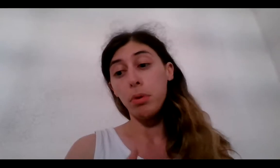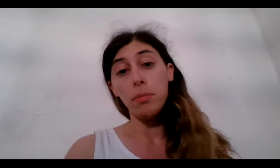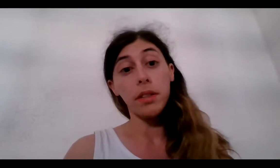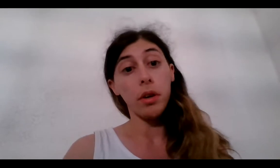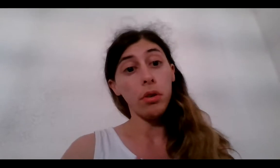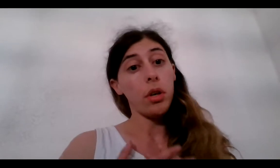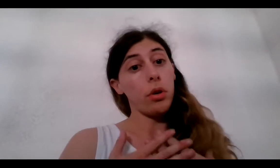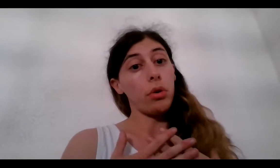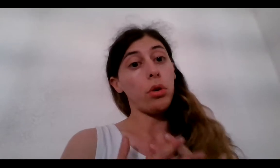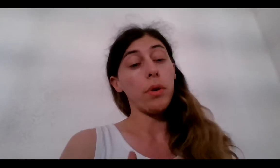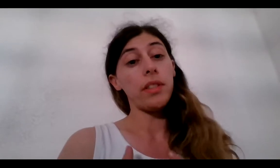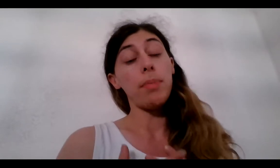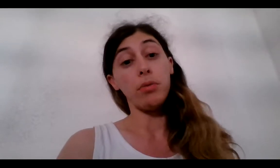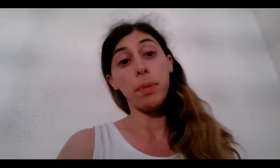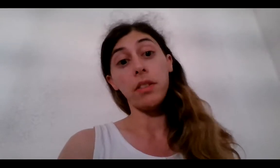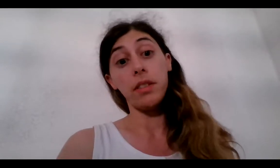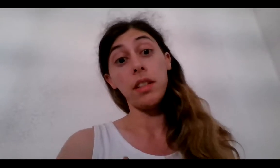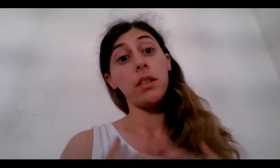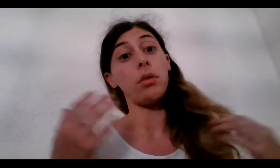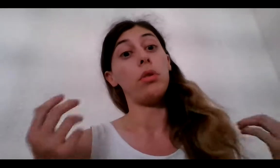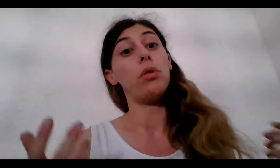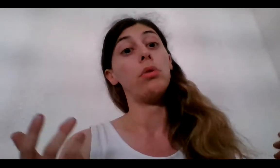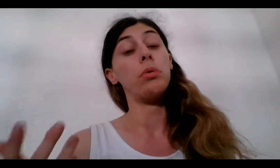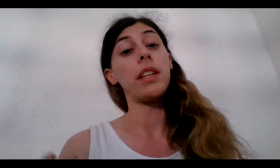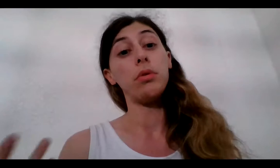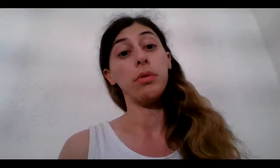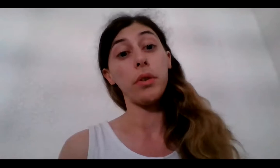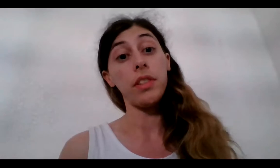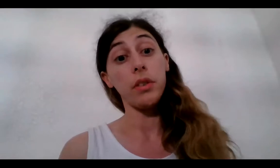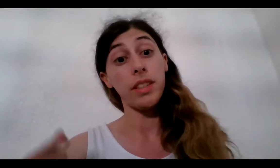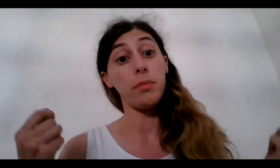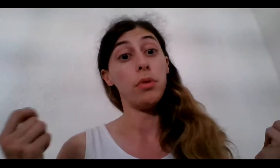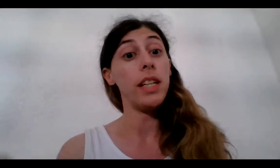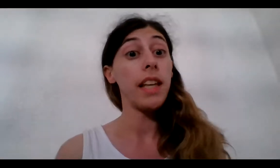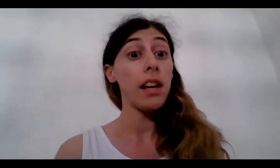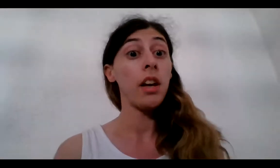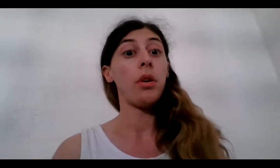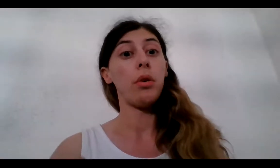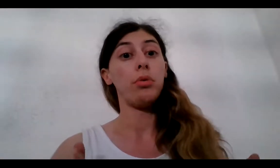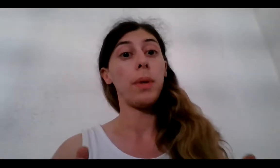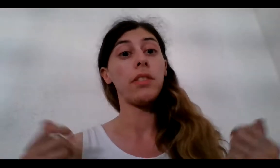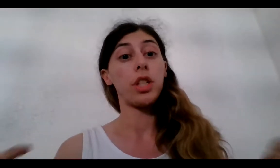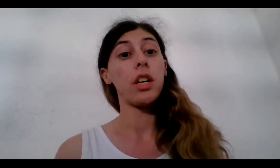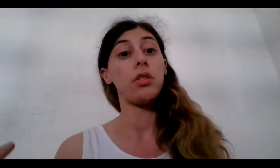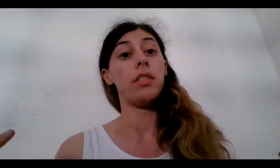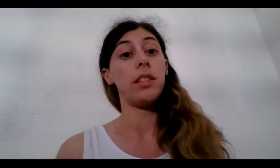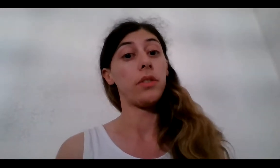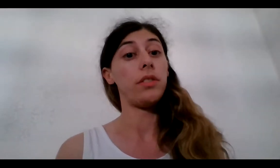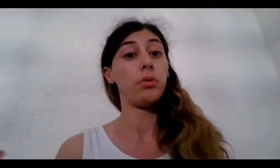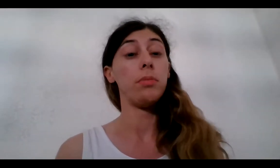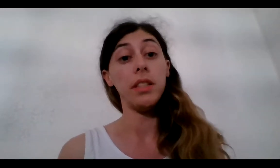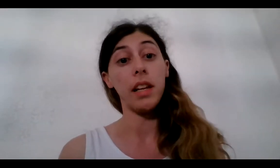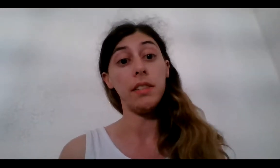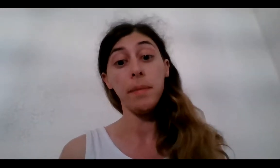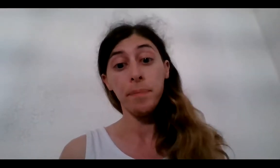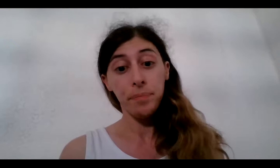dans un premier temps commencer par vous présenter le contexte français en termes légaux de prise en charge des